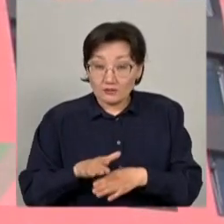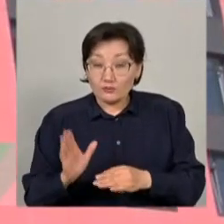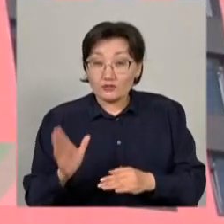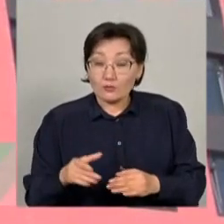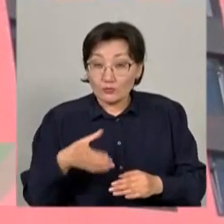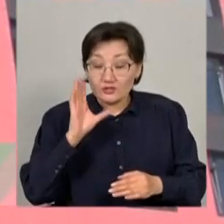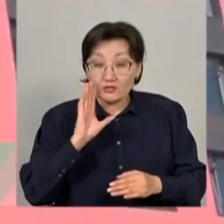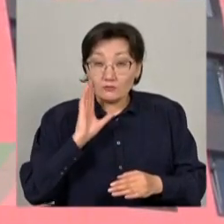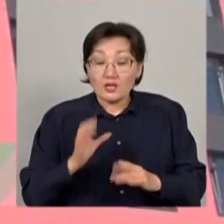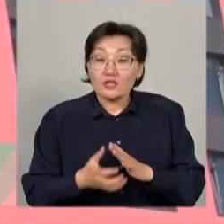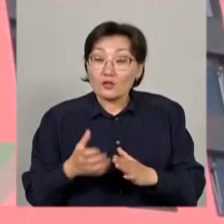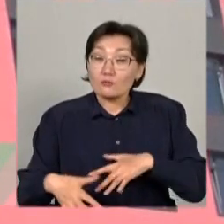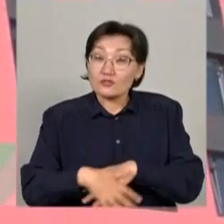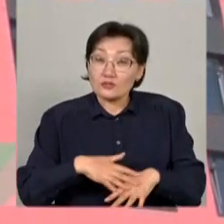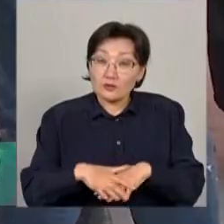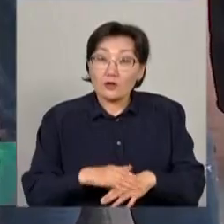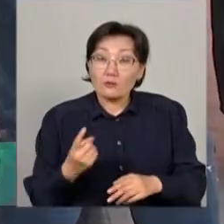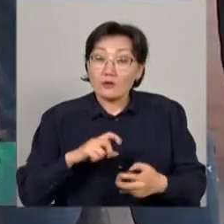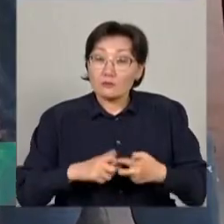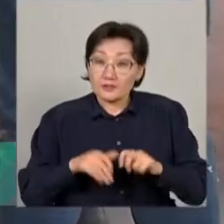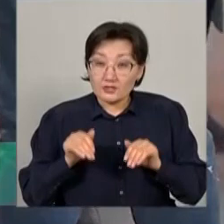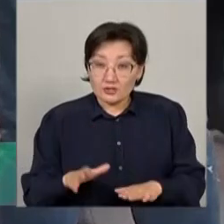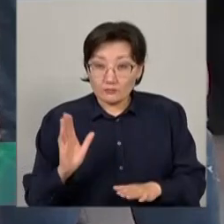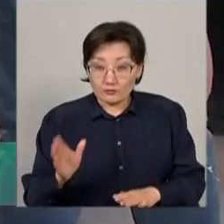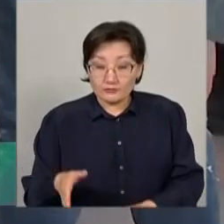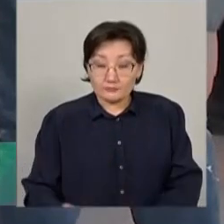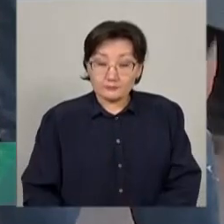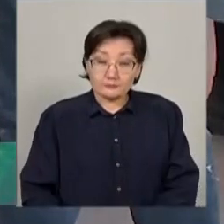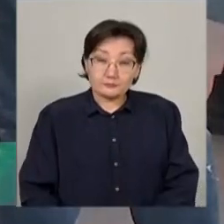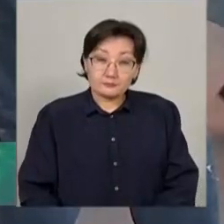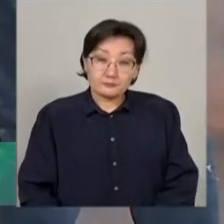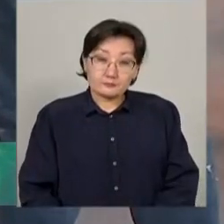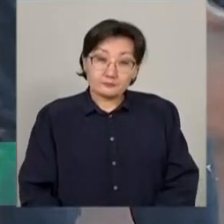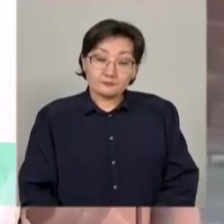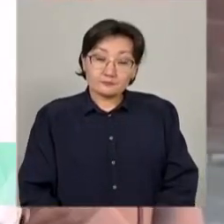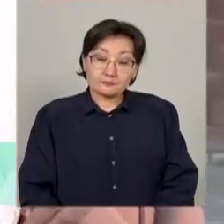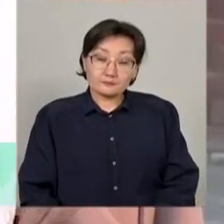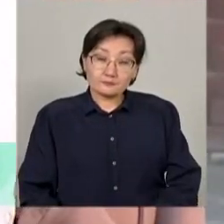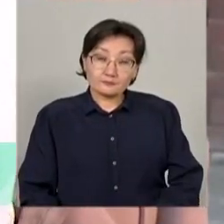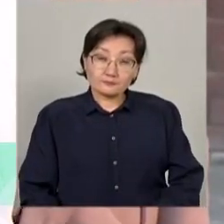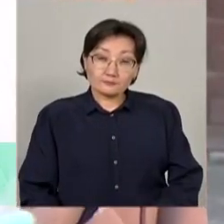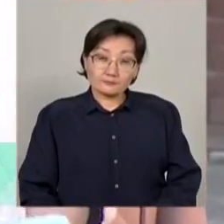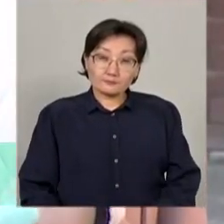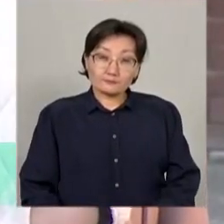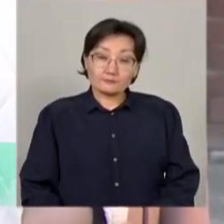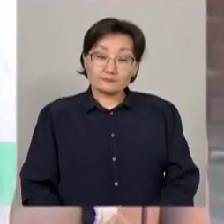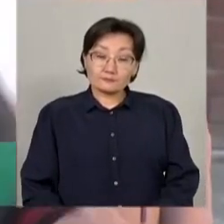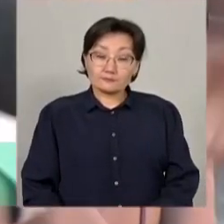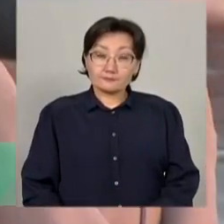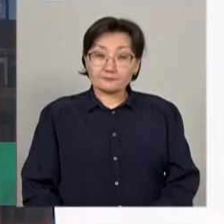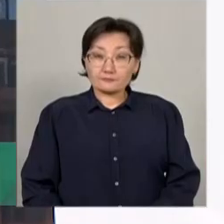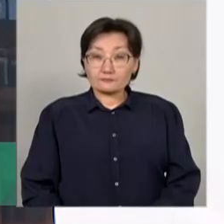тіршілік нәрінен тарыққан халықтың бір түйткілі шешімін табар еді. Қамшат Мұхамеджан, Нұрлан Өтегенов, Ринат Өтеев,